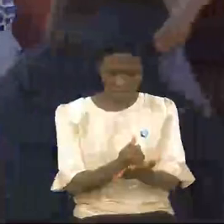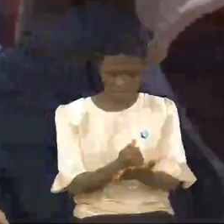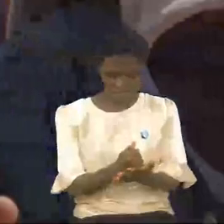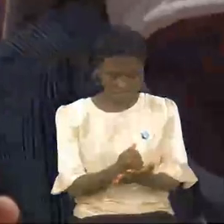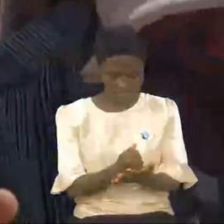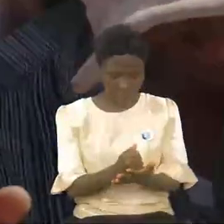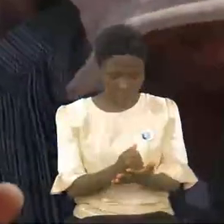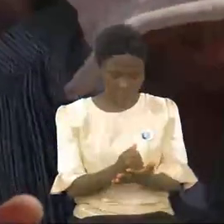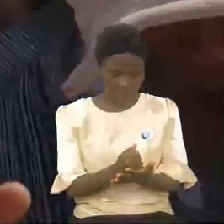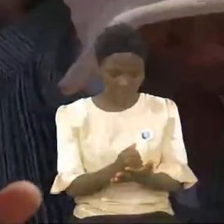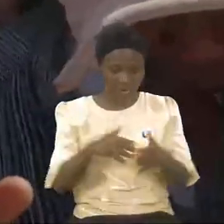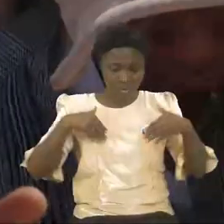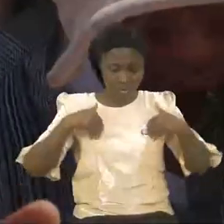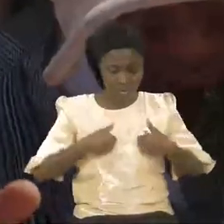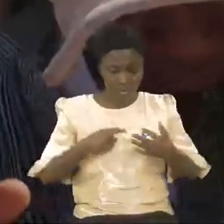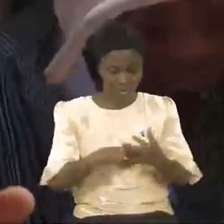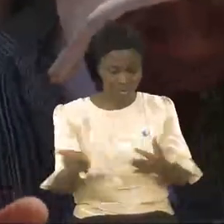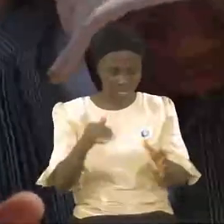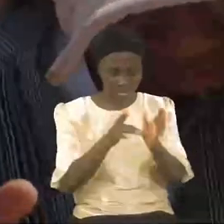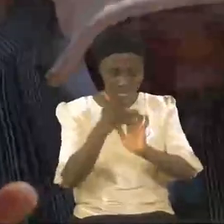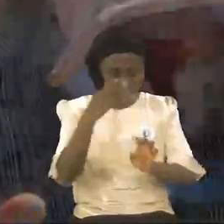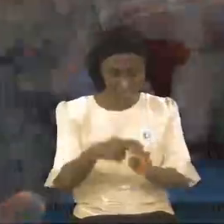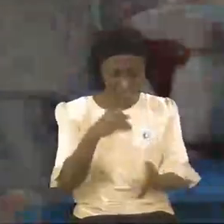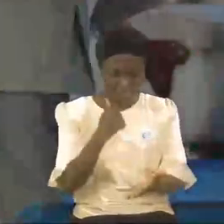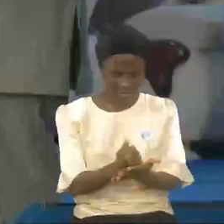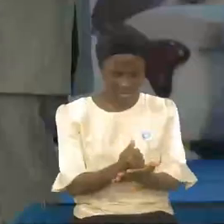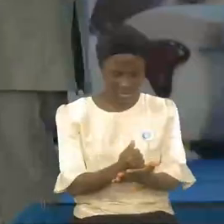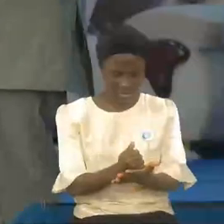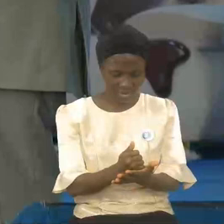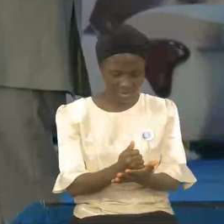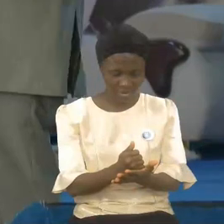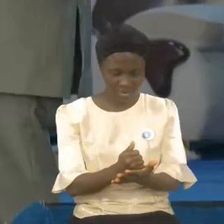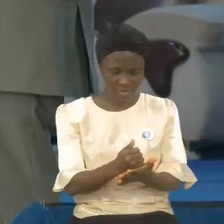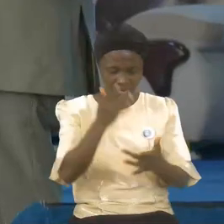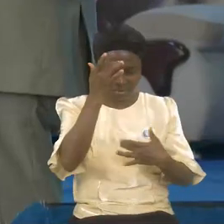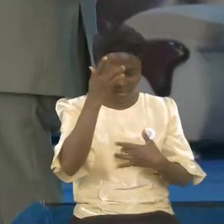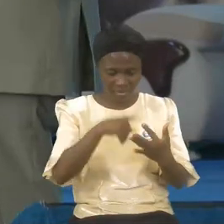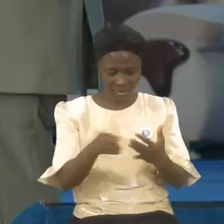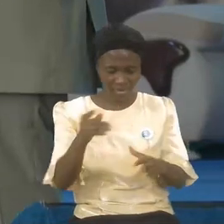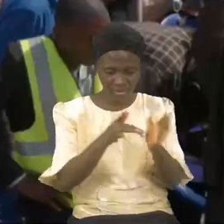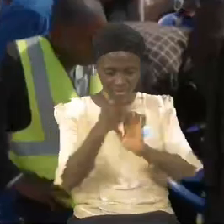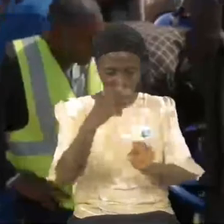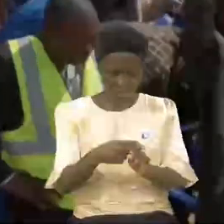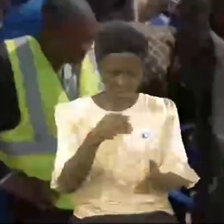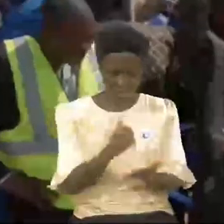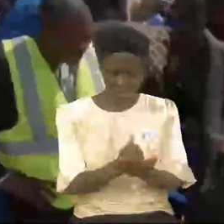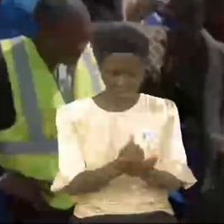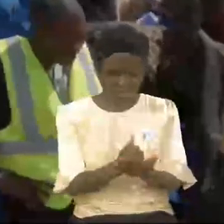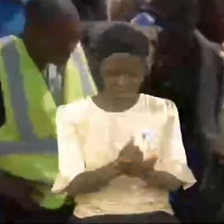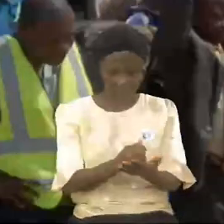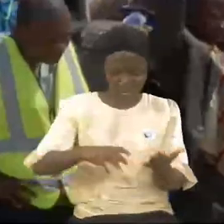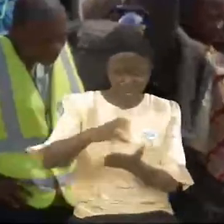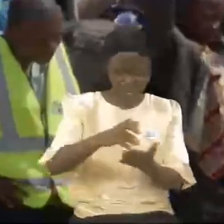Christ la faiblesse sorte de ce lieu là infimité sort de celui-là